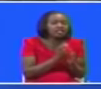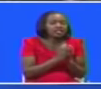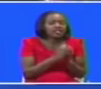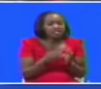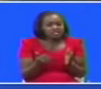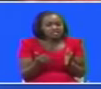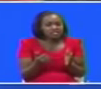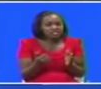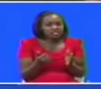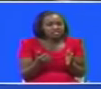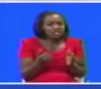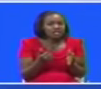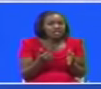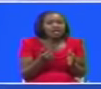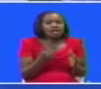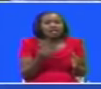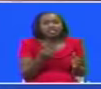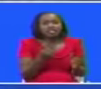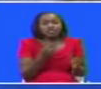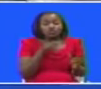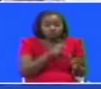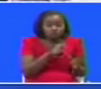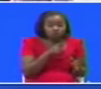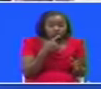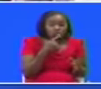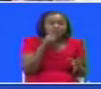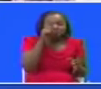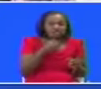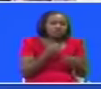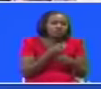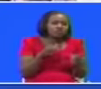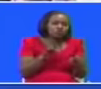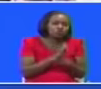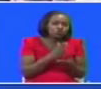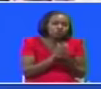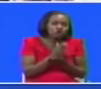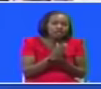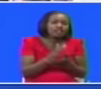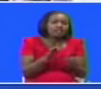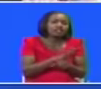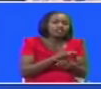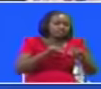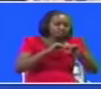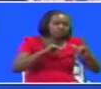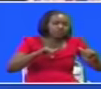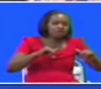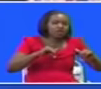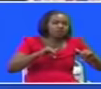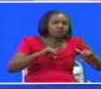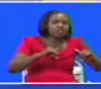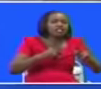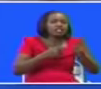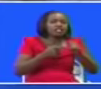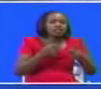nini. Wale wanatakikana wafikishe hizo pengo. Na ya kuwa more services zinatakana ziwe zimeingia katika